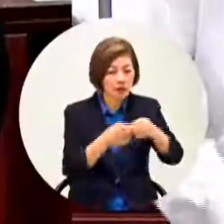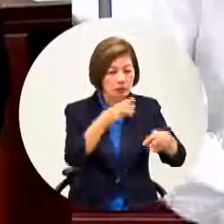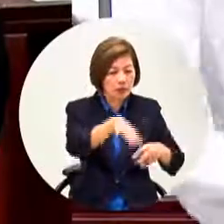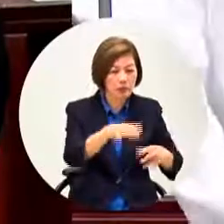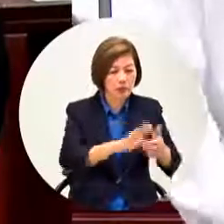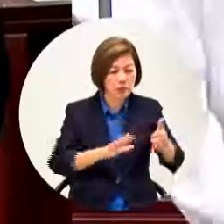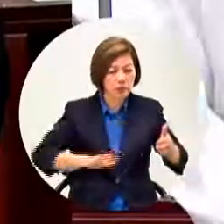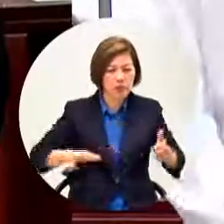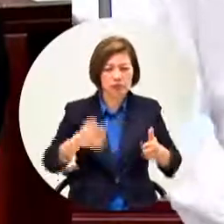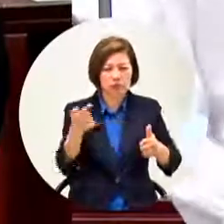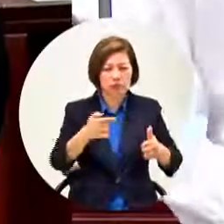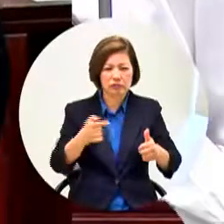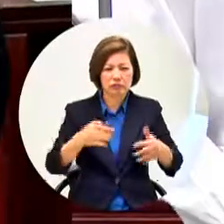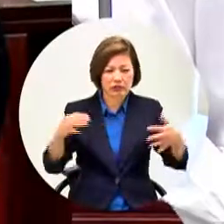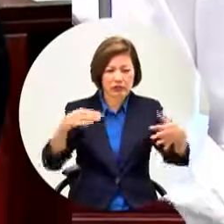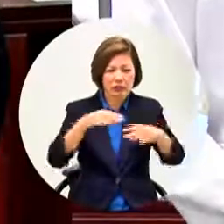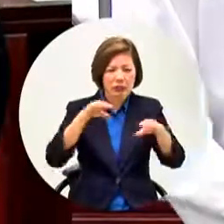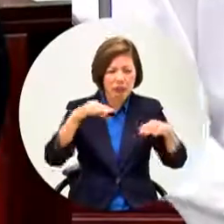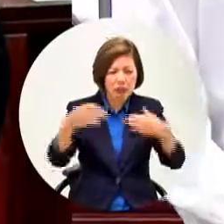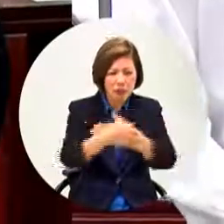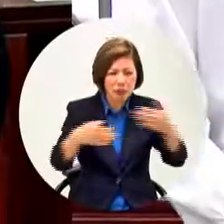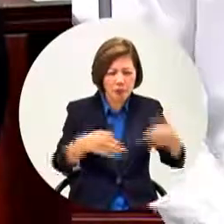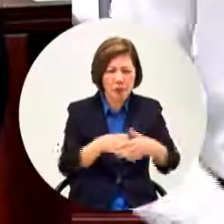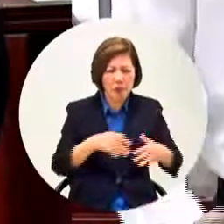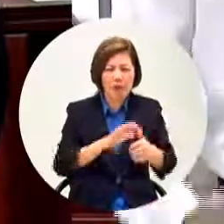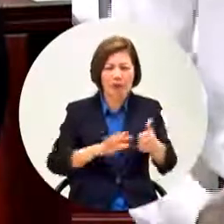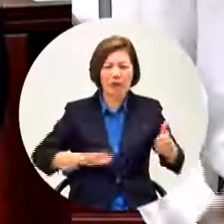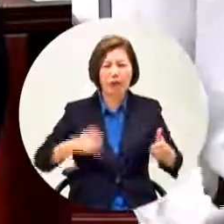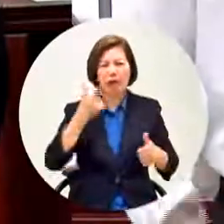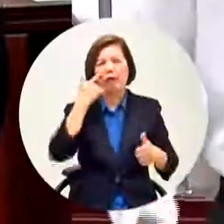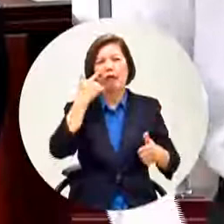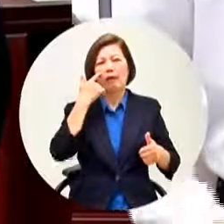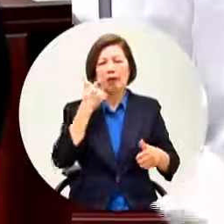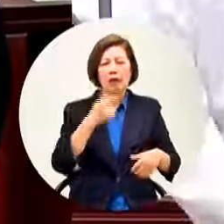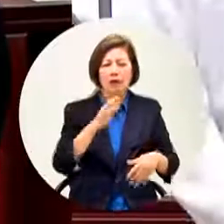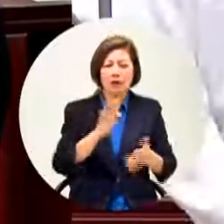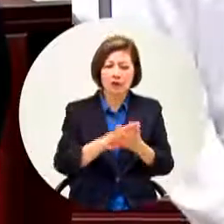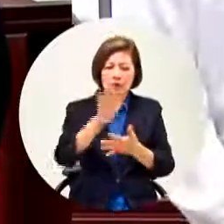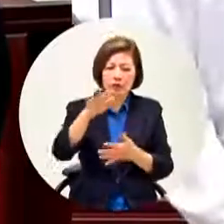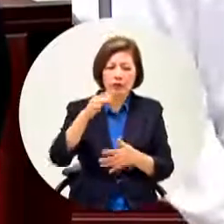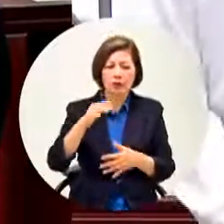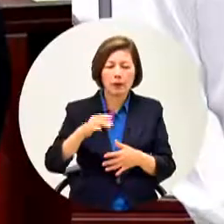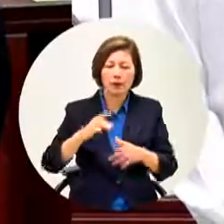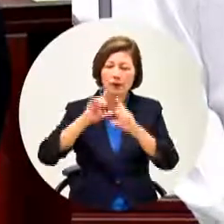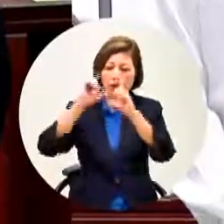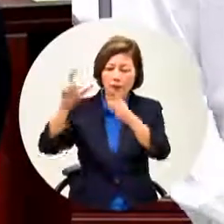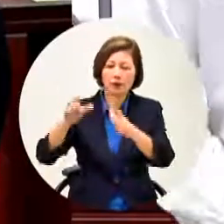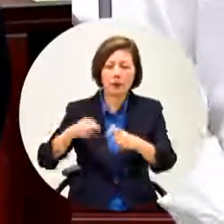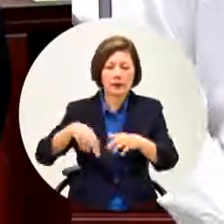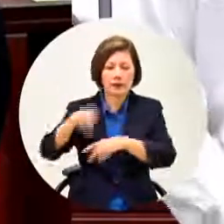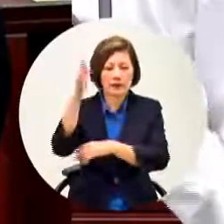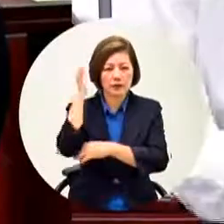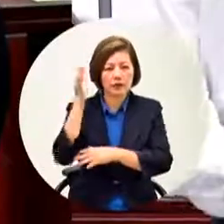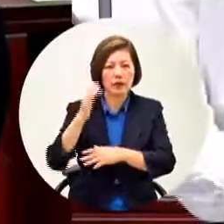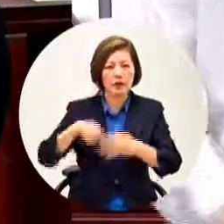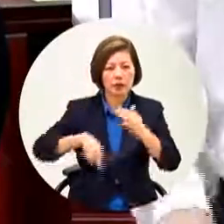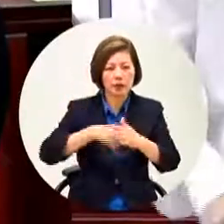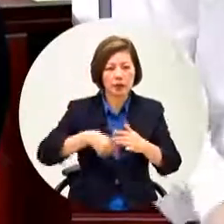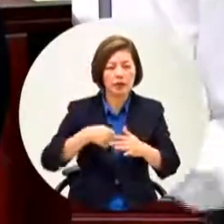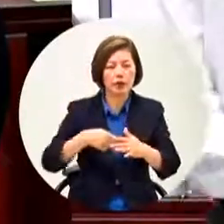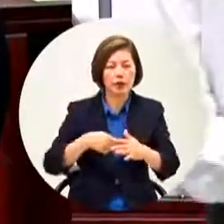交通的这种冲击太大，所以我们最后就是哦，就是为了回应行政院的一个要求，所以我们最后就是